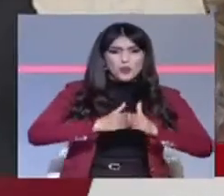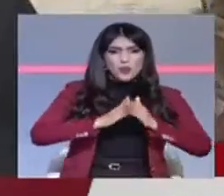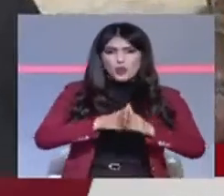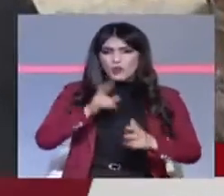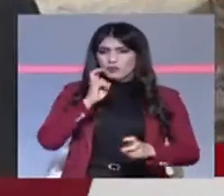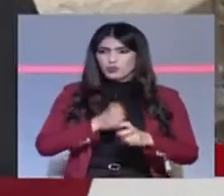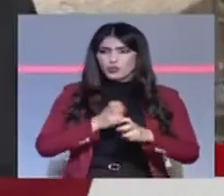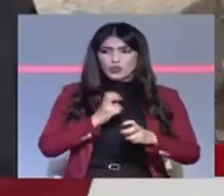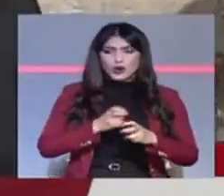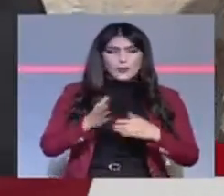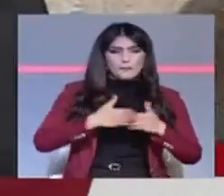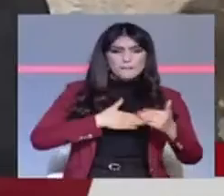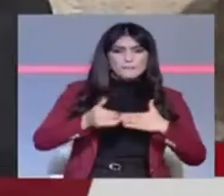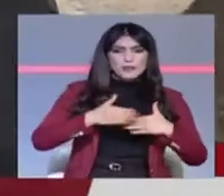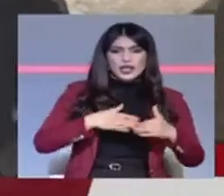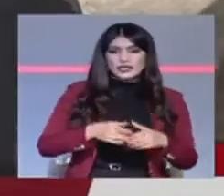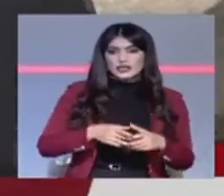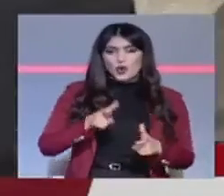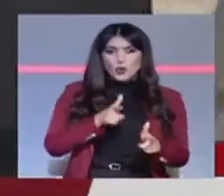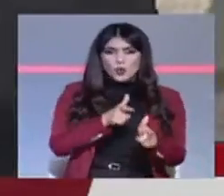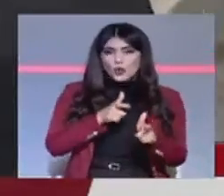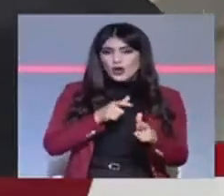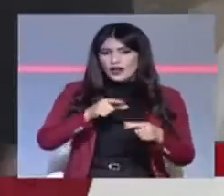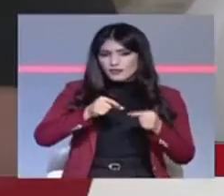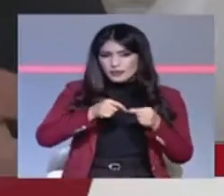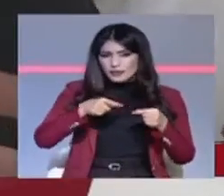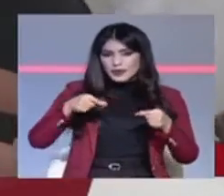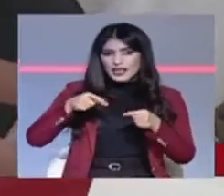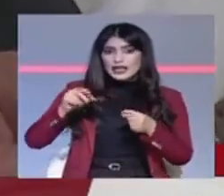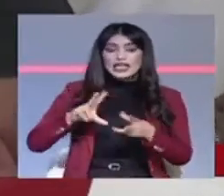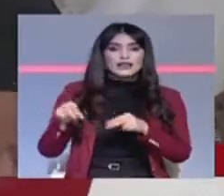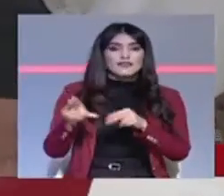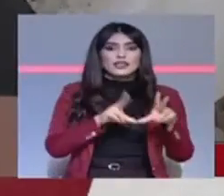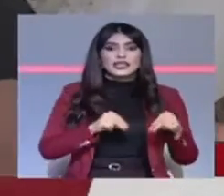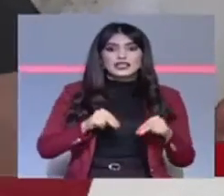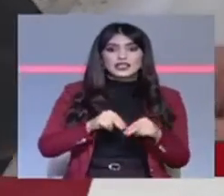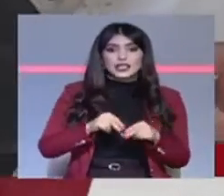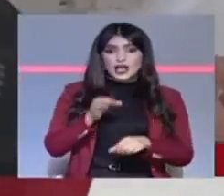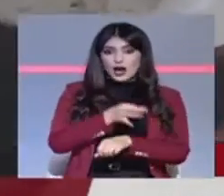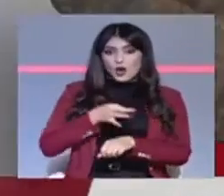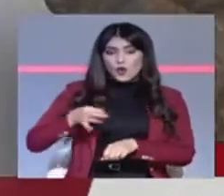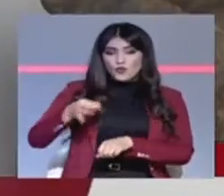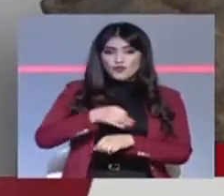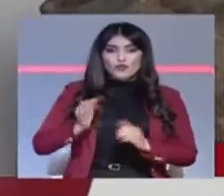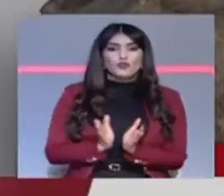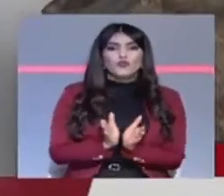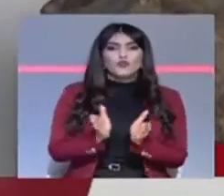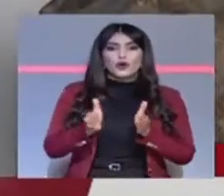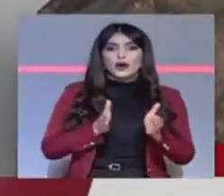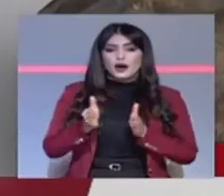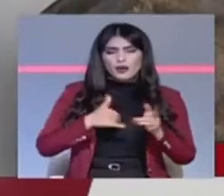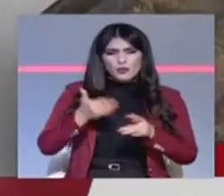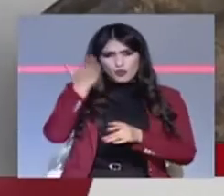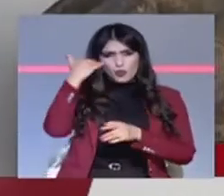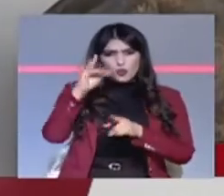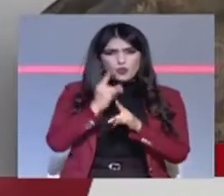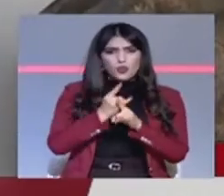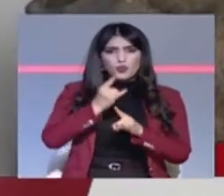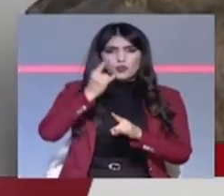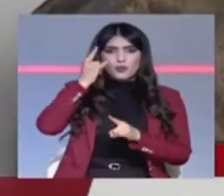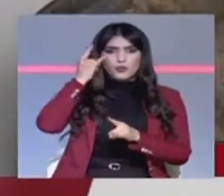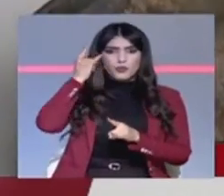معدنيه وسبائك من الرصاص اضافه الى جيرار وخلال فخاريه تعود لحقب تاريخيه